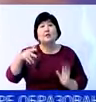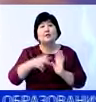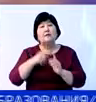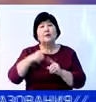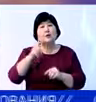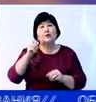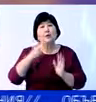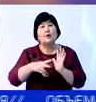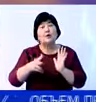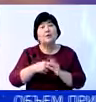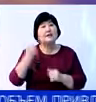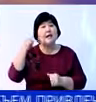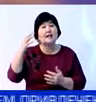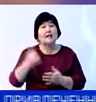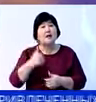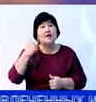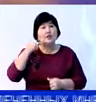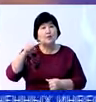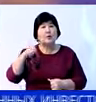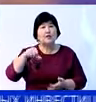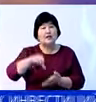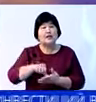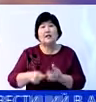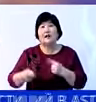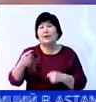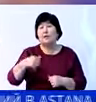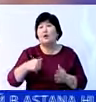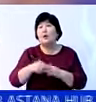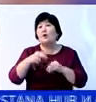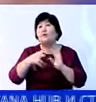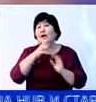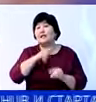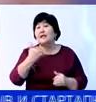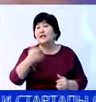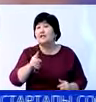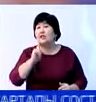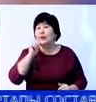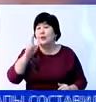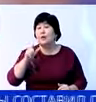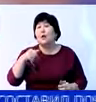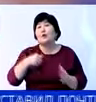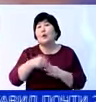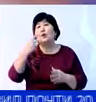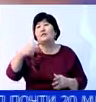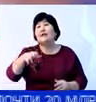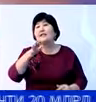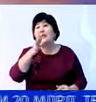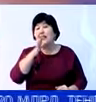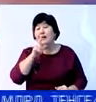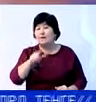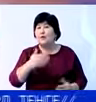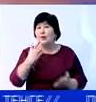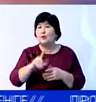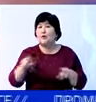плюс 198 и завоевал чемпионский титул среди юношей до 17 лет и среди юниоров до 20 лет. Кроме того,